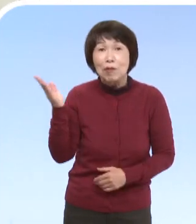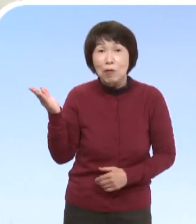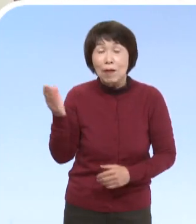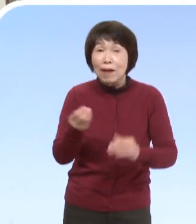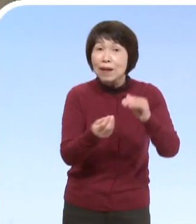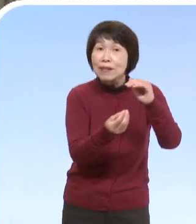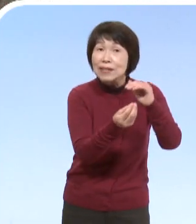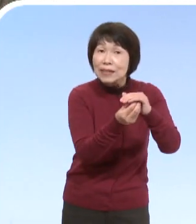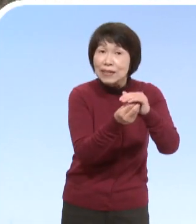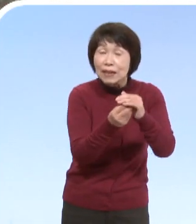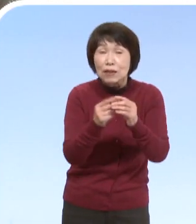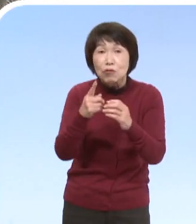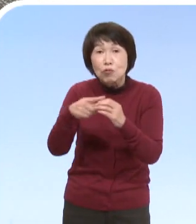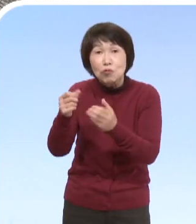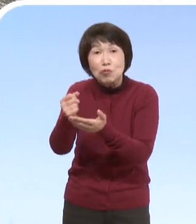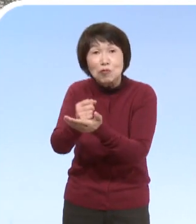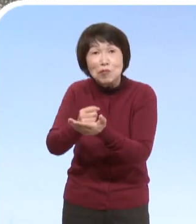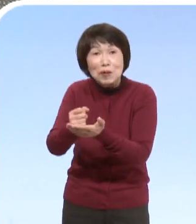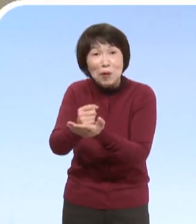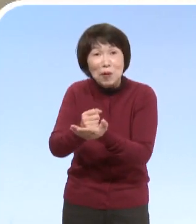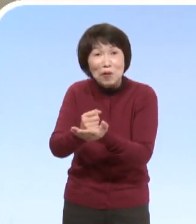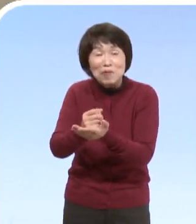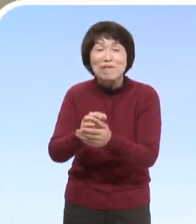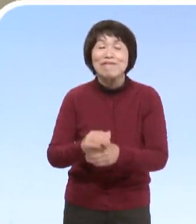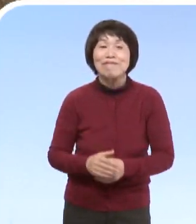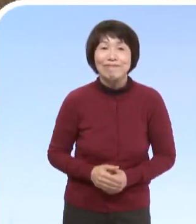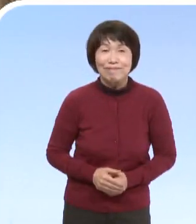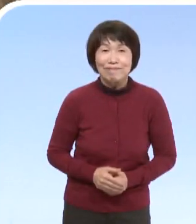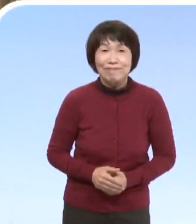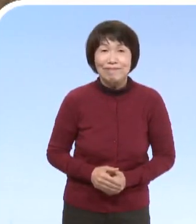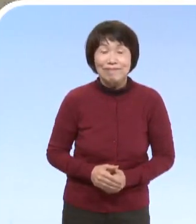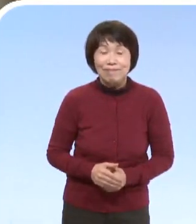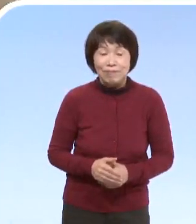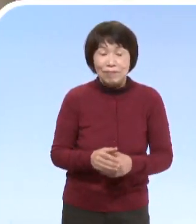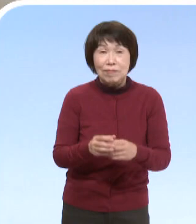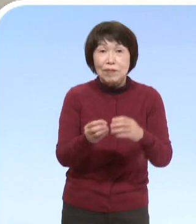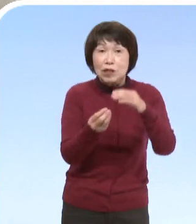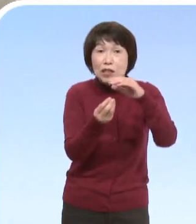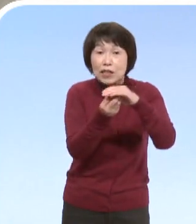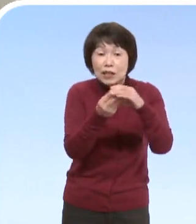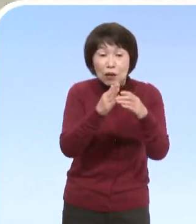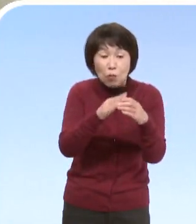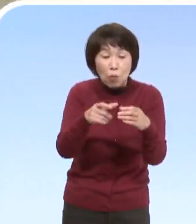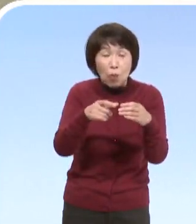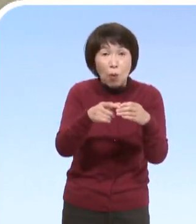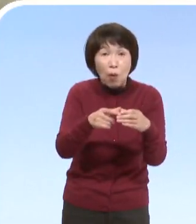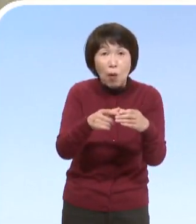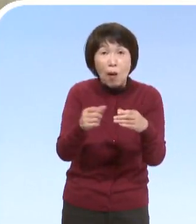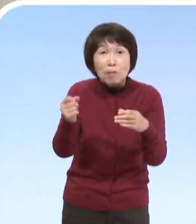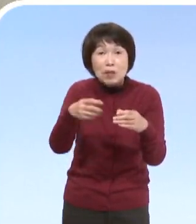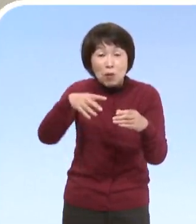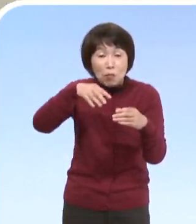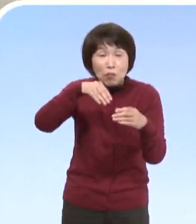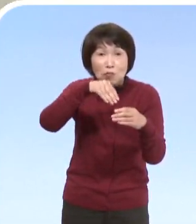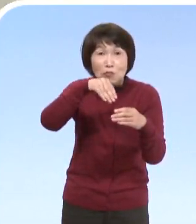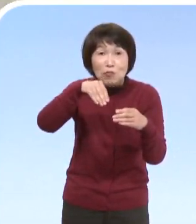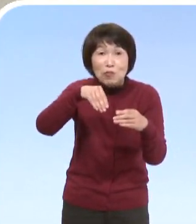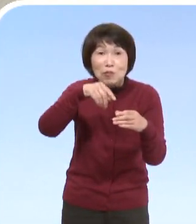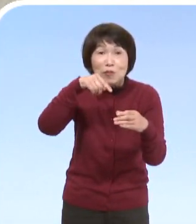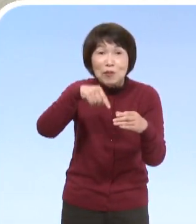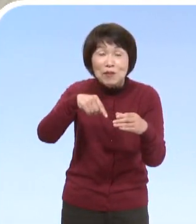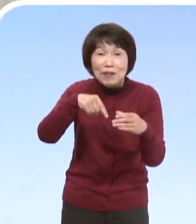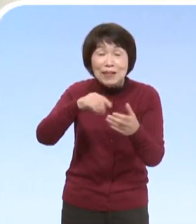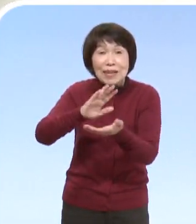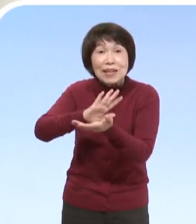まずは椎茸とゆず味噌を合わせたお料理。椎茸の傘の部分にゆず味噌をたっぷりと乗せ